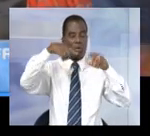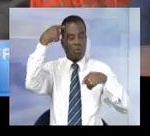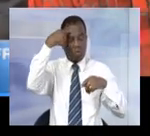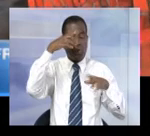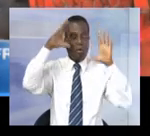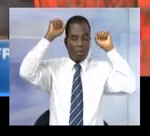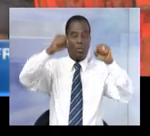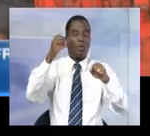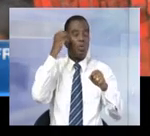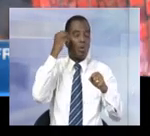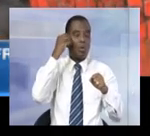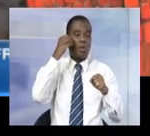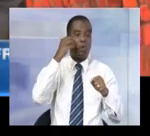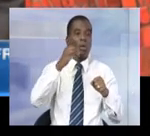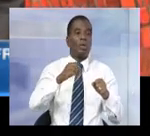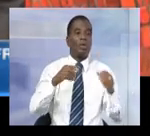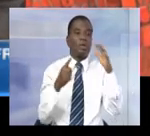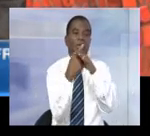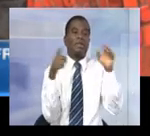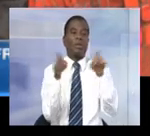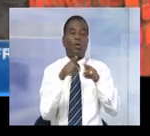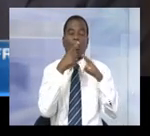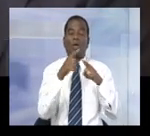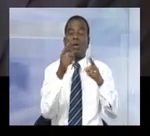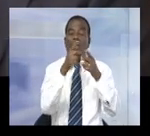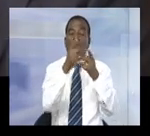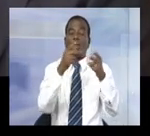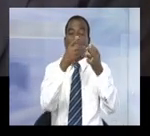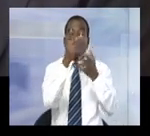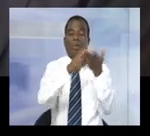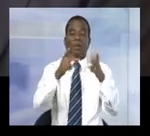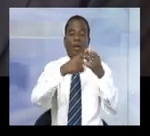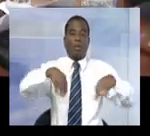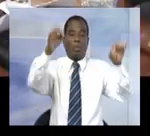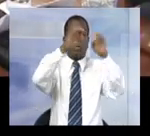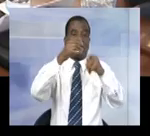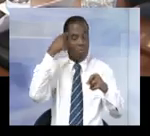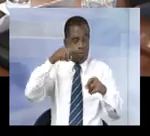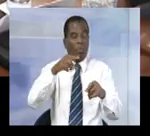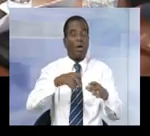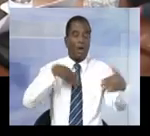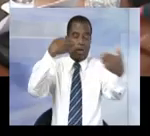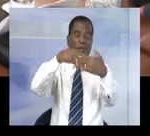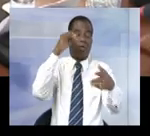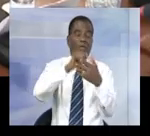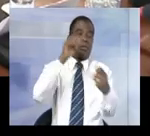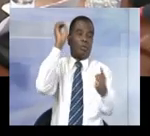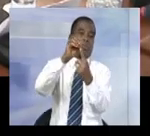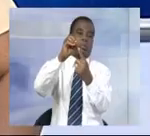le président Alassane Ouattara apparaît comme l'un des maillons essentiels sur lesquels il faut miser pour atteindre ce